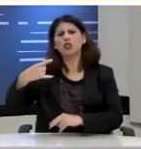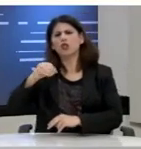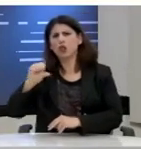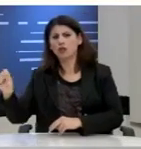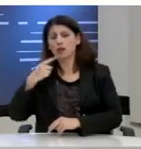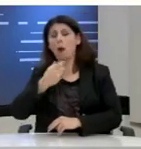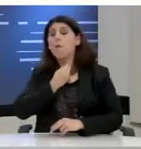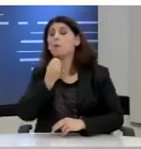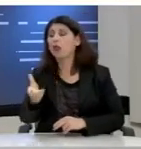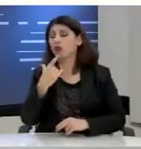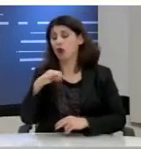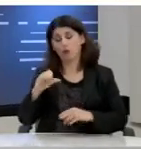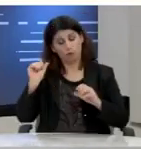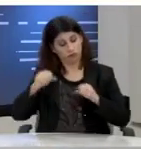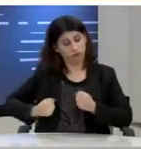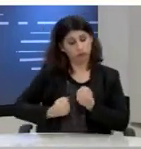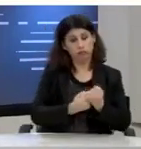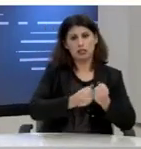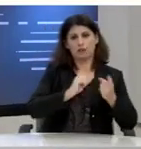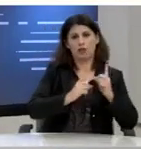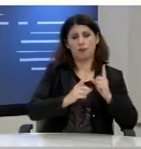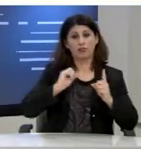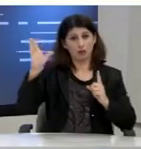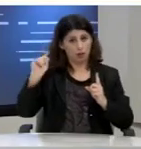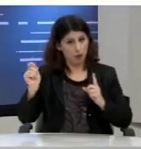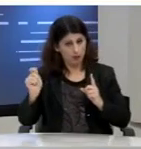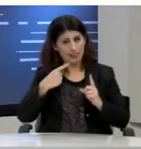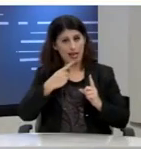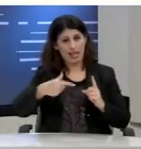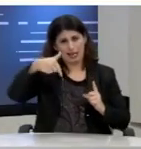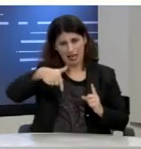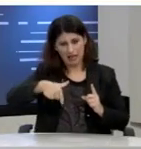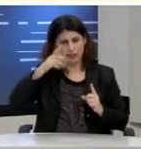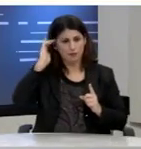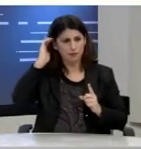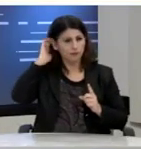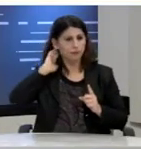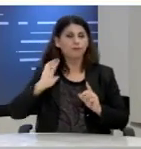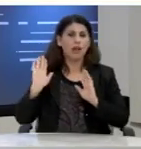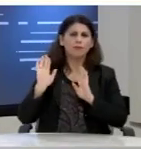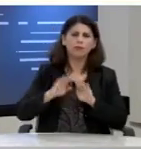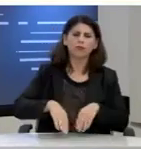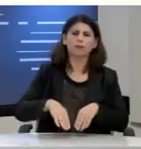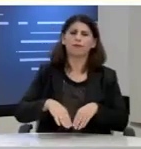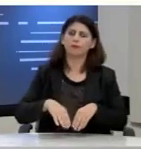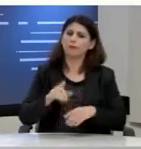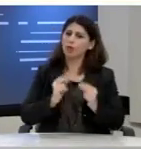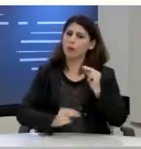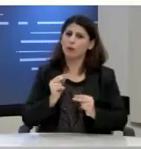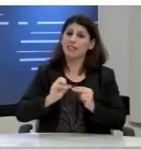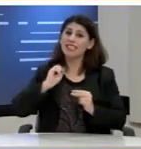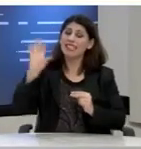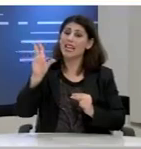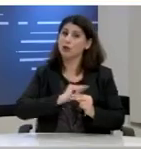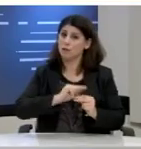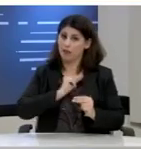της συμφωνίας. Πάμε λοιπόν. Η εξωτερική πολιτική, λέει ο κύριος Γρυλάκης, έπεσε στην παγίδα των καλωστημένων ξένων